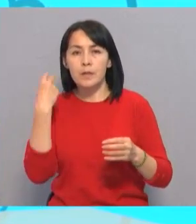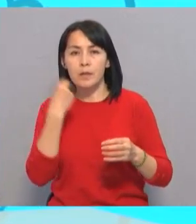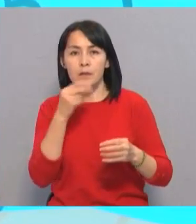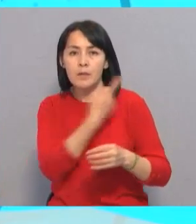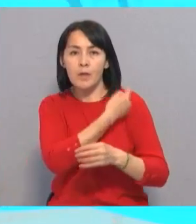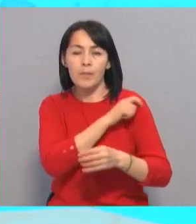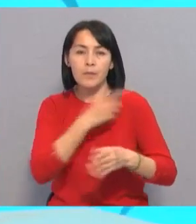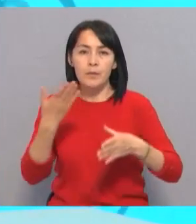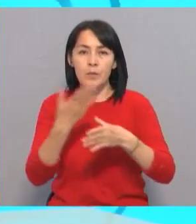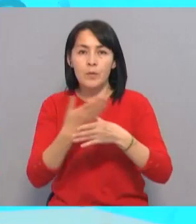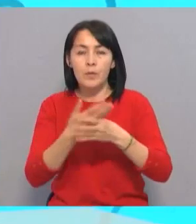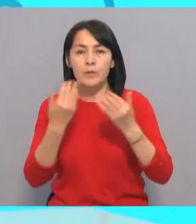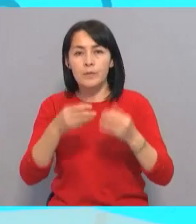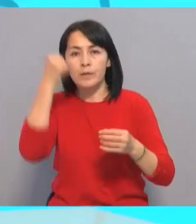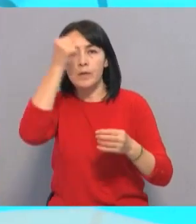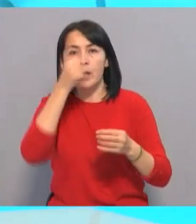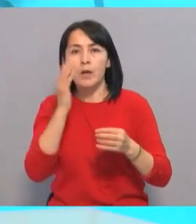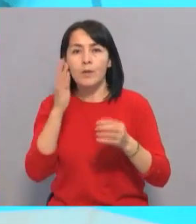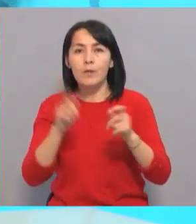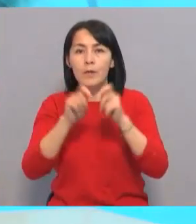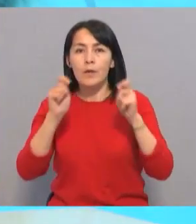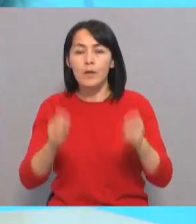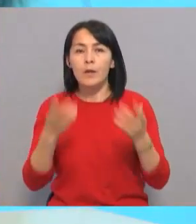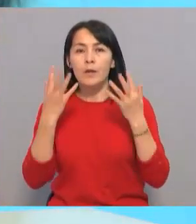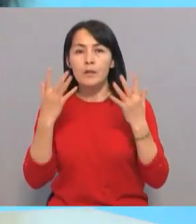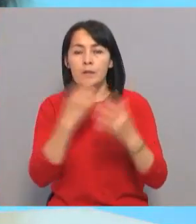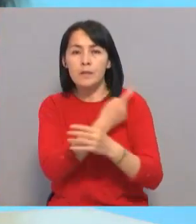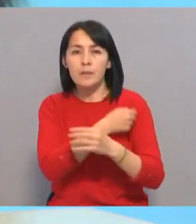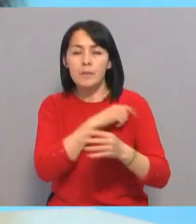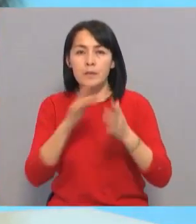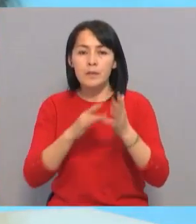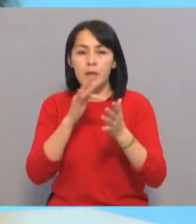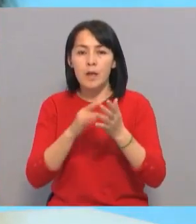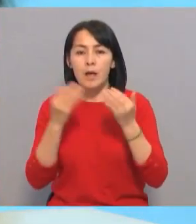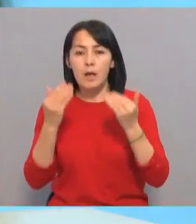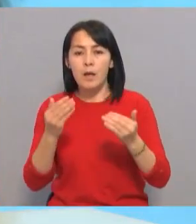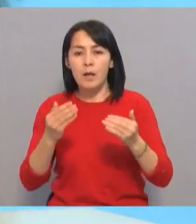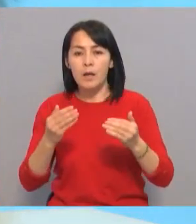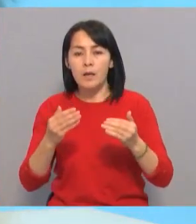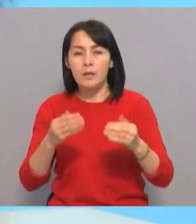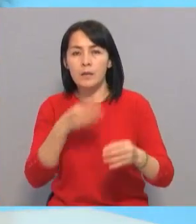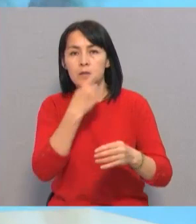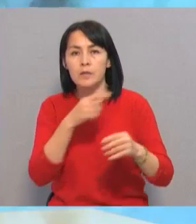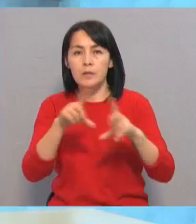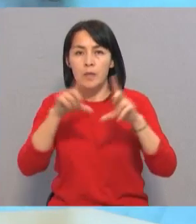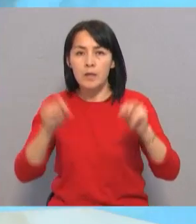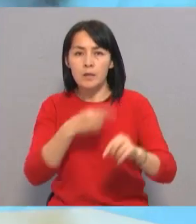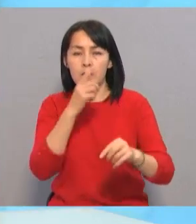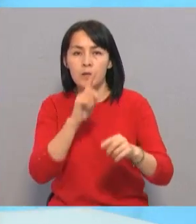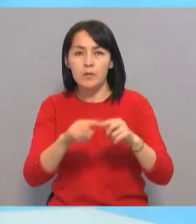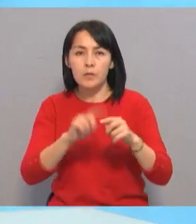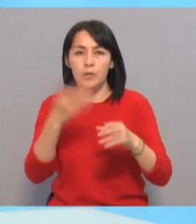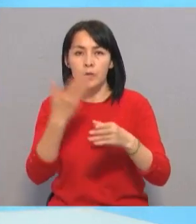качественных медицинских услуг. В этом году будет открыто несколько медицинских центров, а станция скорой помощи будет